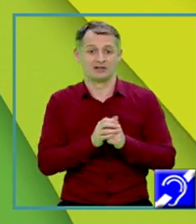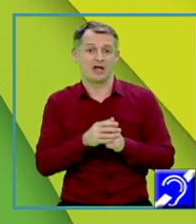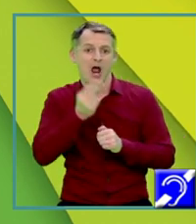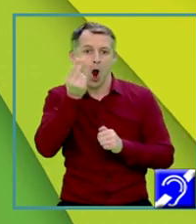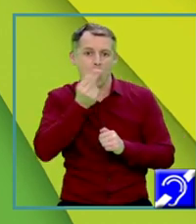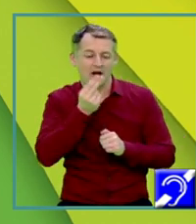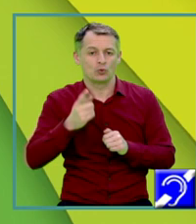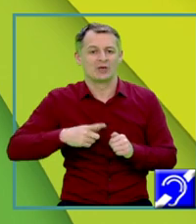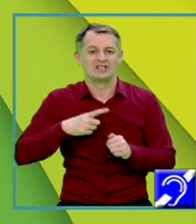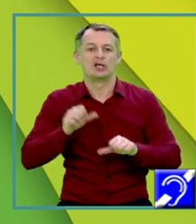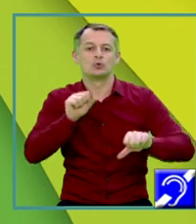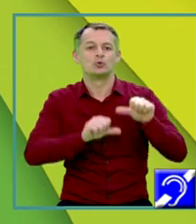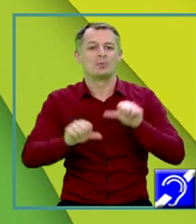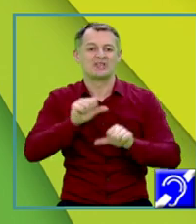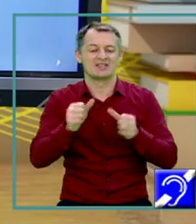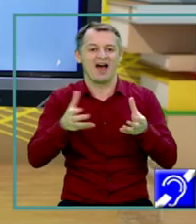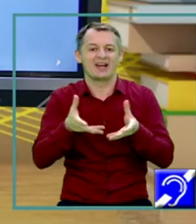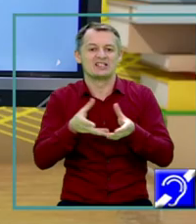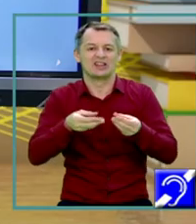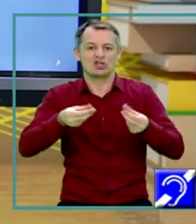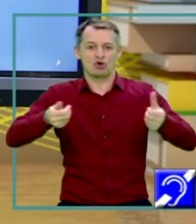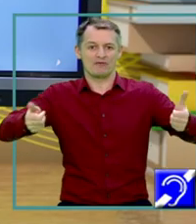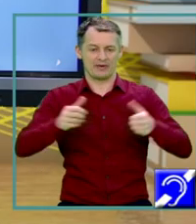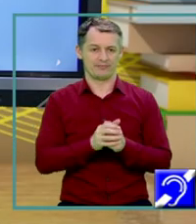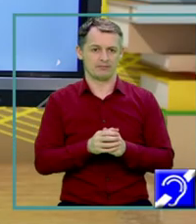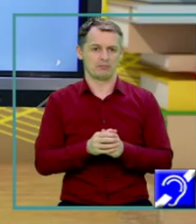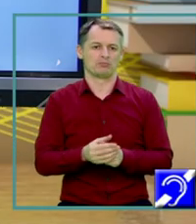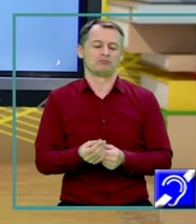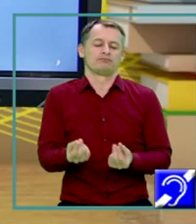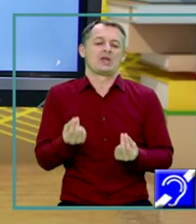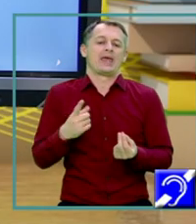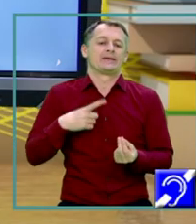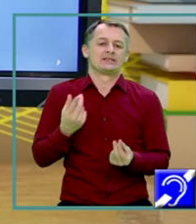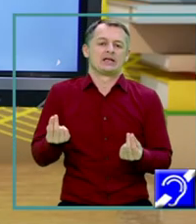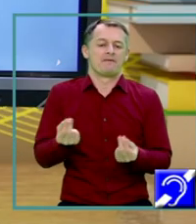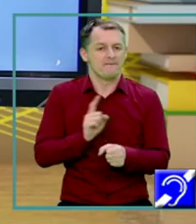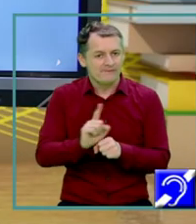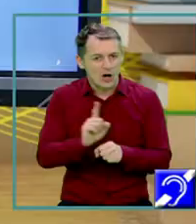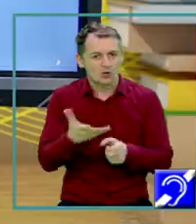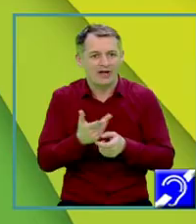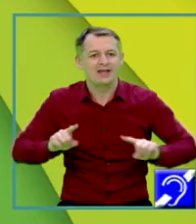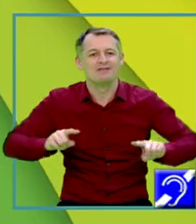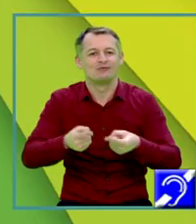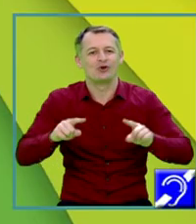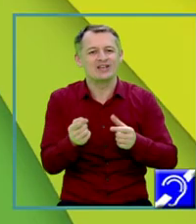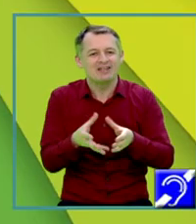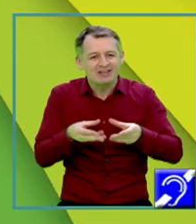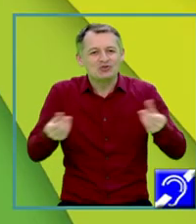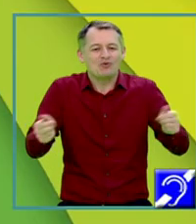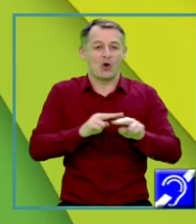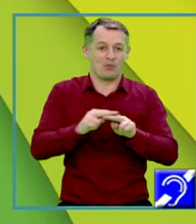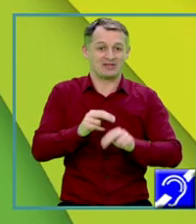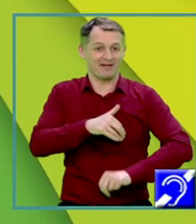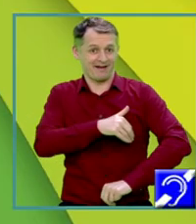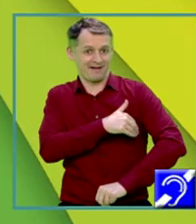colorantul reprezintă substanța dizolvată. Bineînțeles, există anumiți factori care influențează dizolvarea, cum ar fi